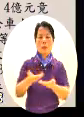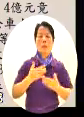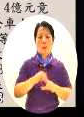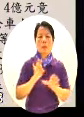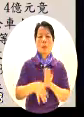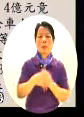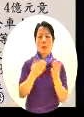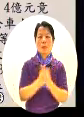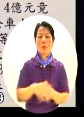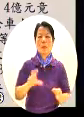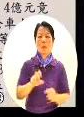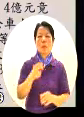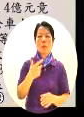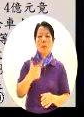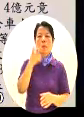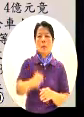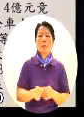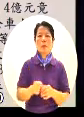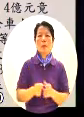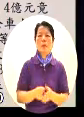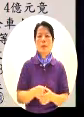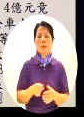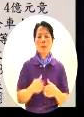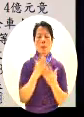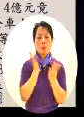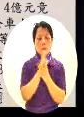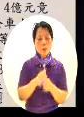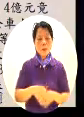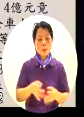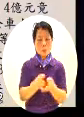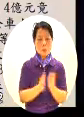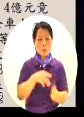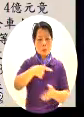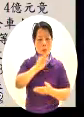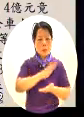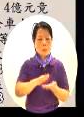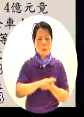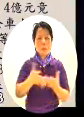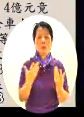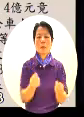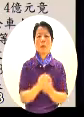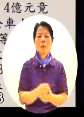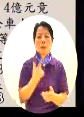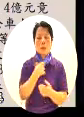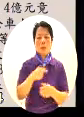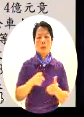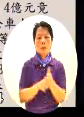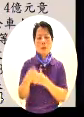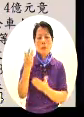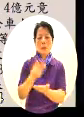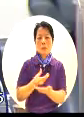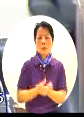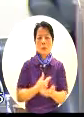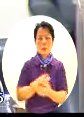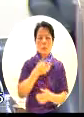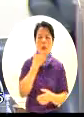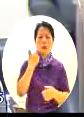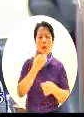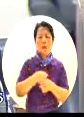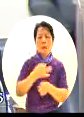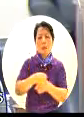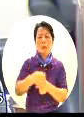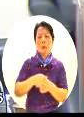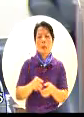哈。谁讲呢？你不堪出力的对了，我们一直还是在借钱，那个利息一直在付